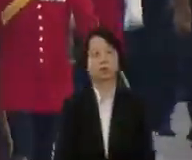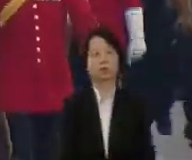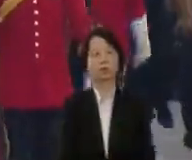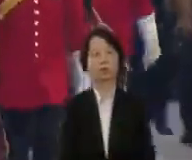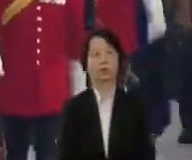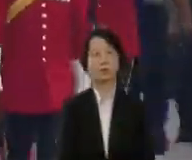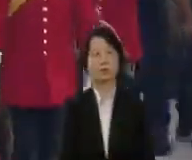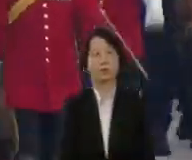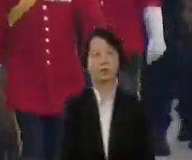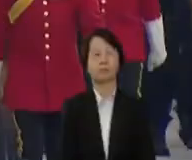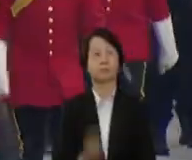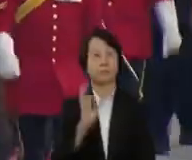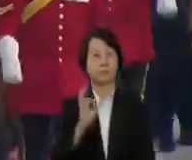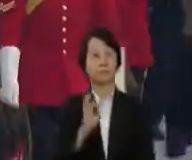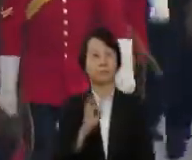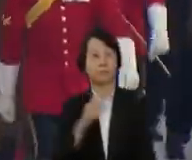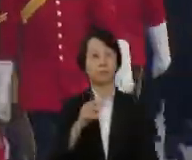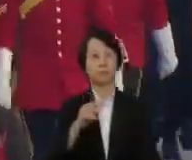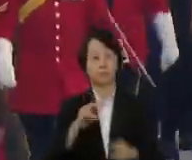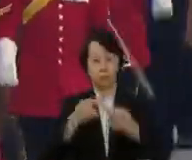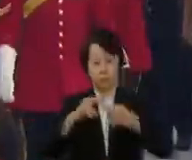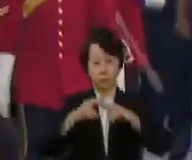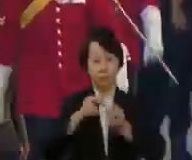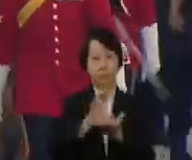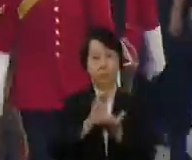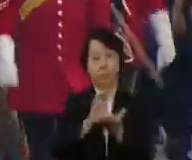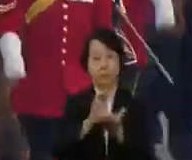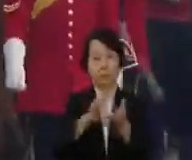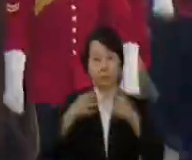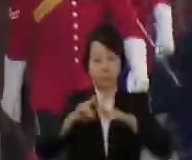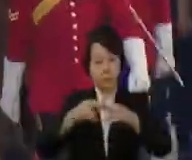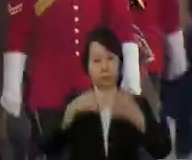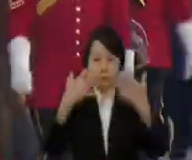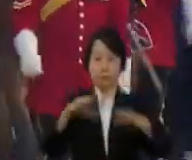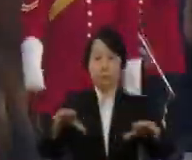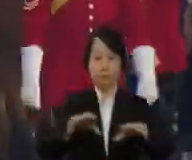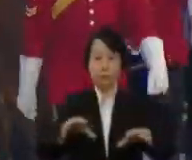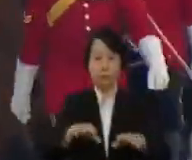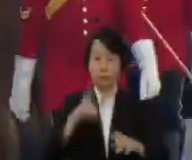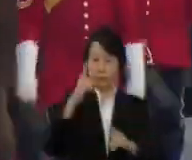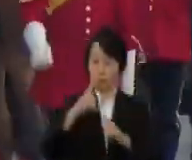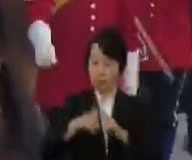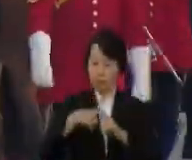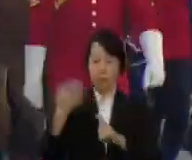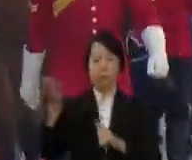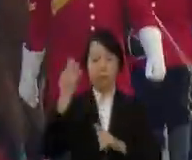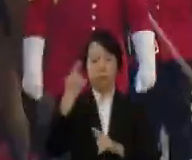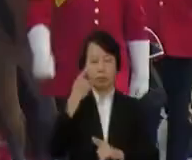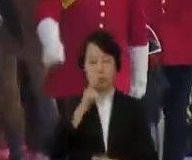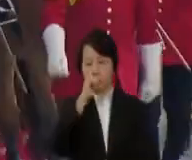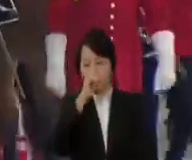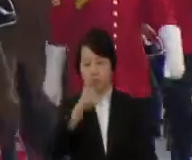Baik, penyenggaraan kereta penarik telah pun dilaksanakan sejak sebulan yang lalu bagi